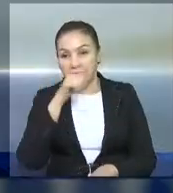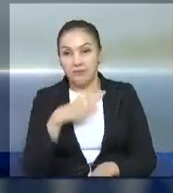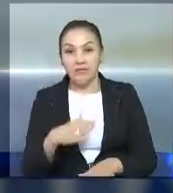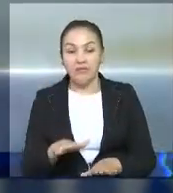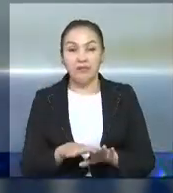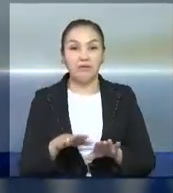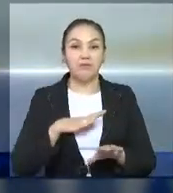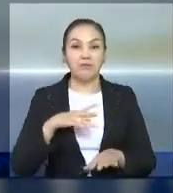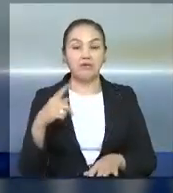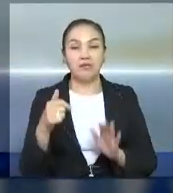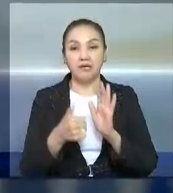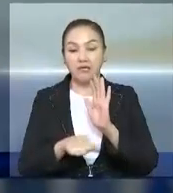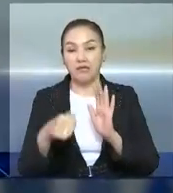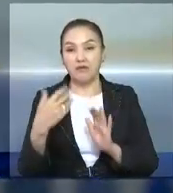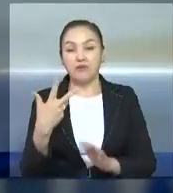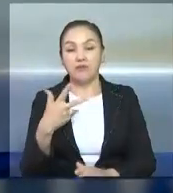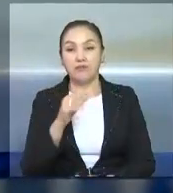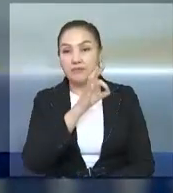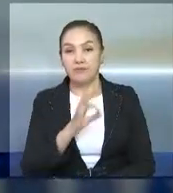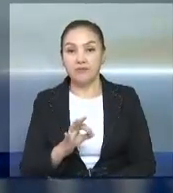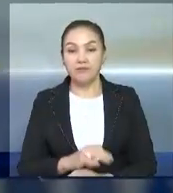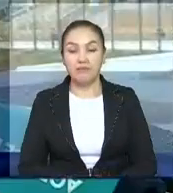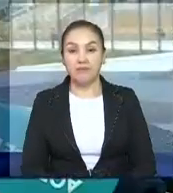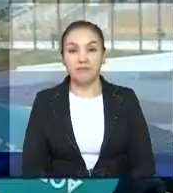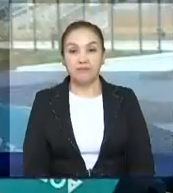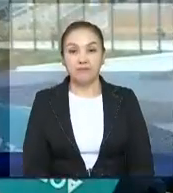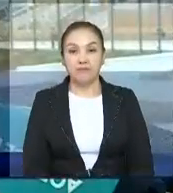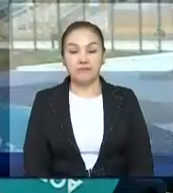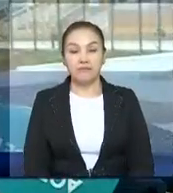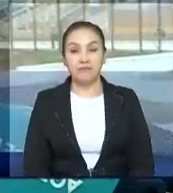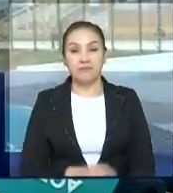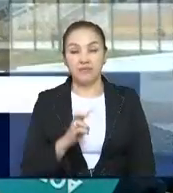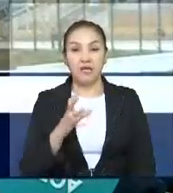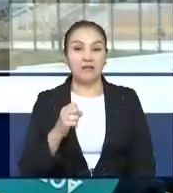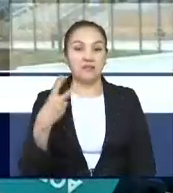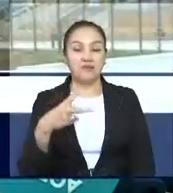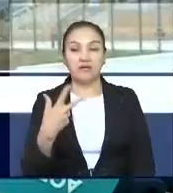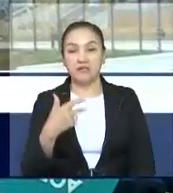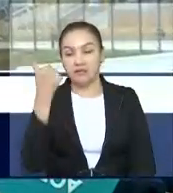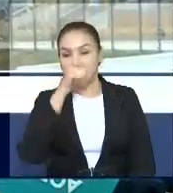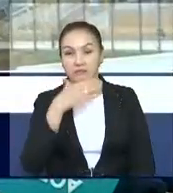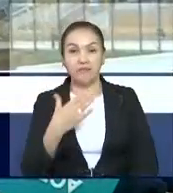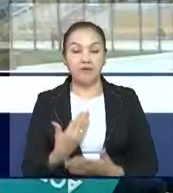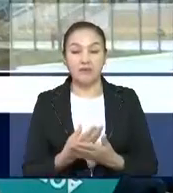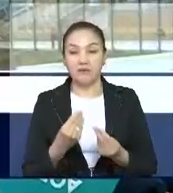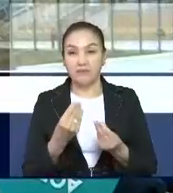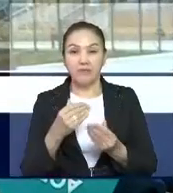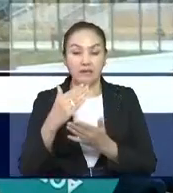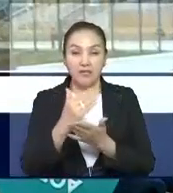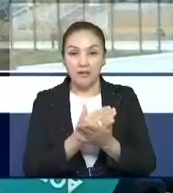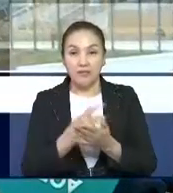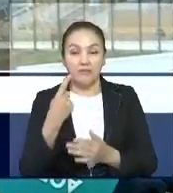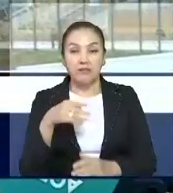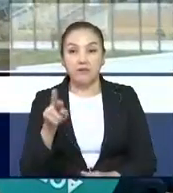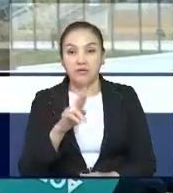рост составил около 63%. На 2023 год сумма инвестиционной программы с